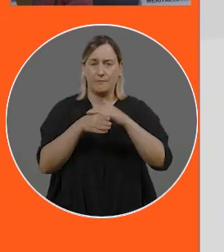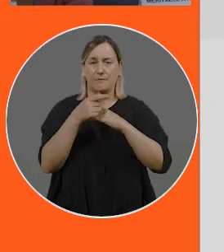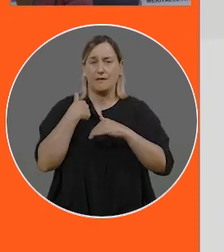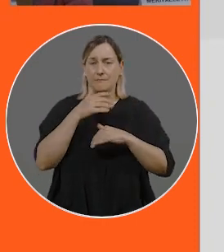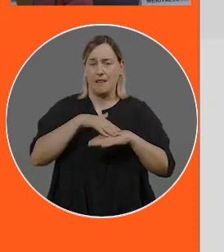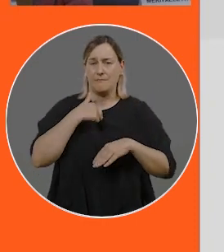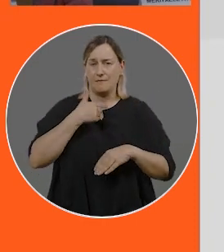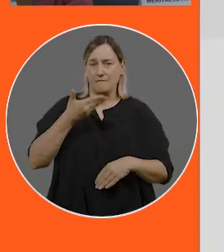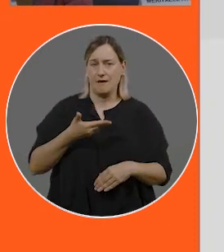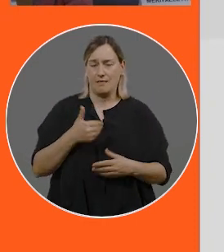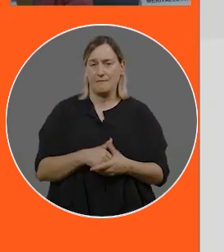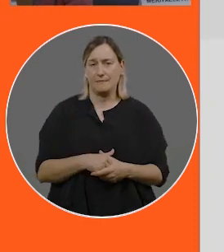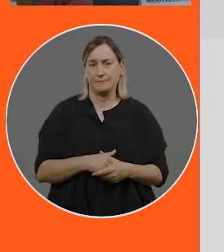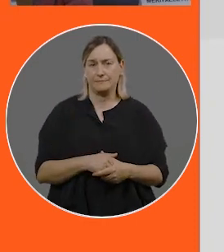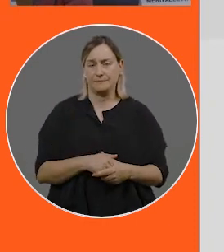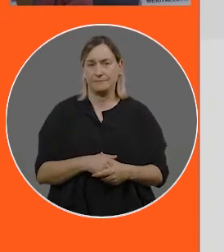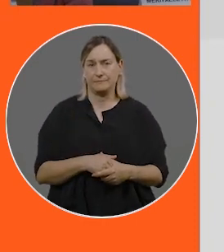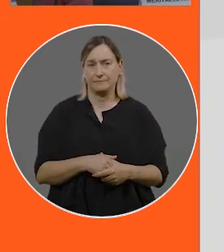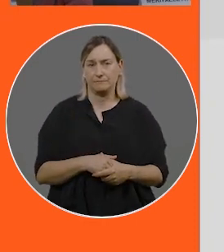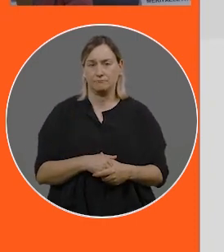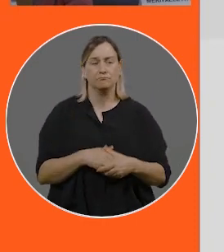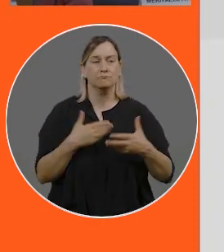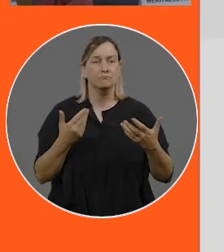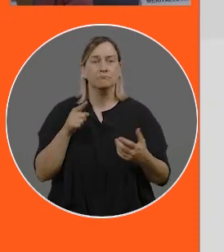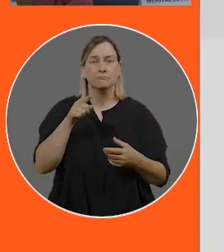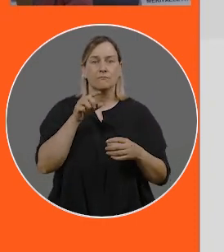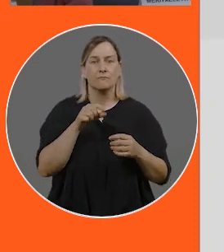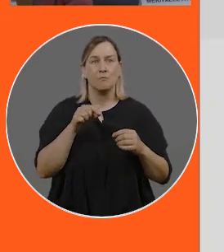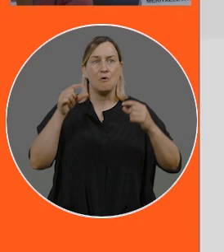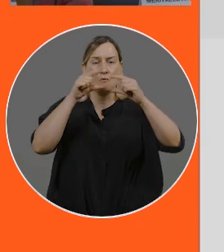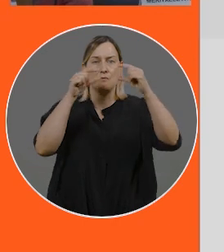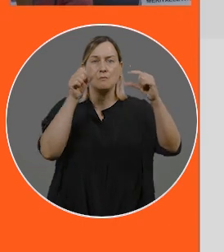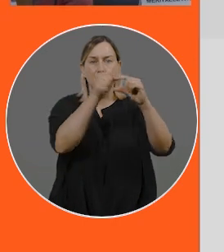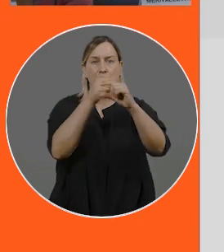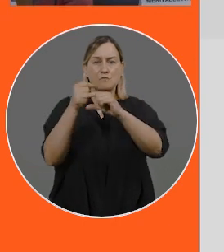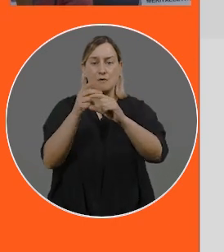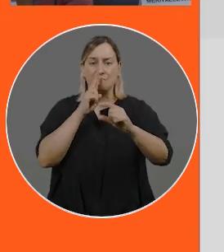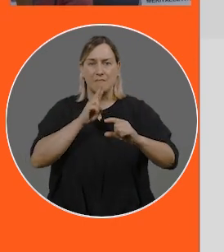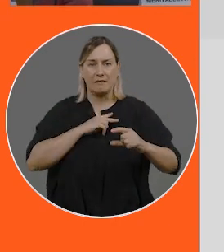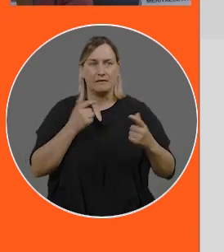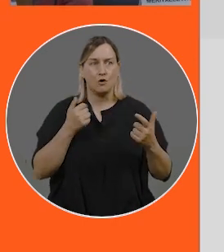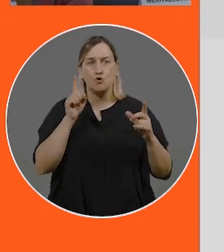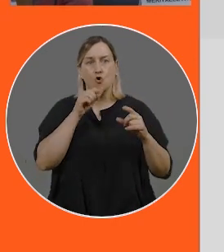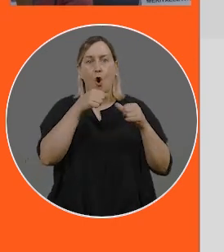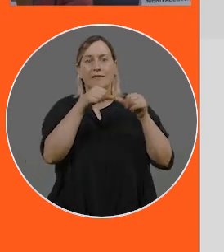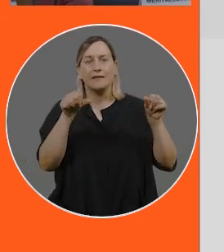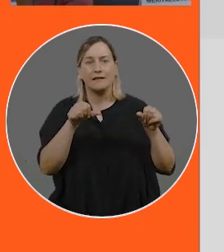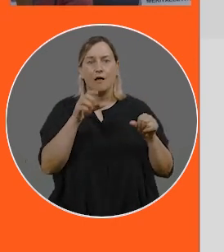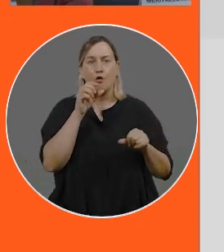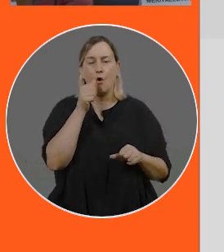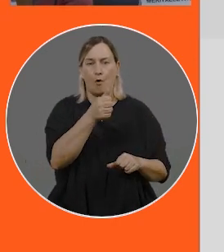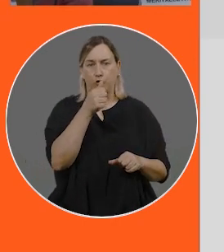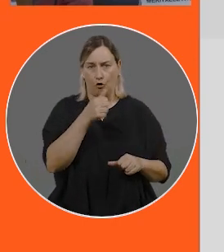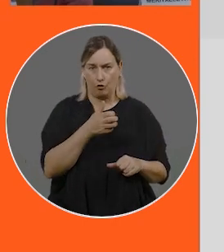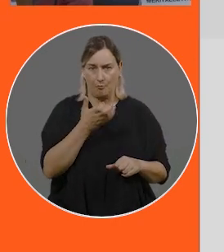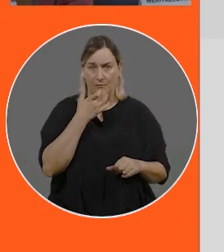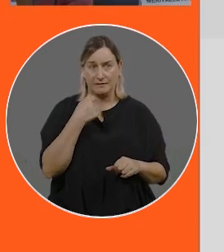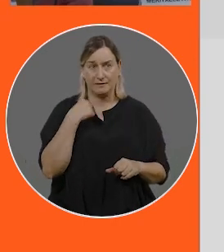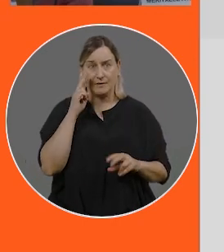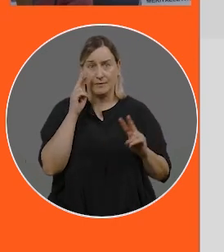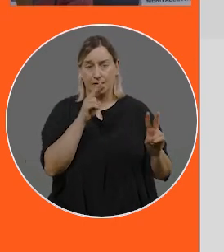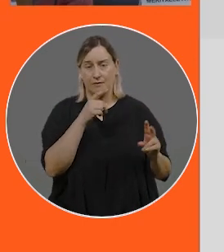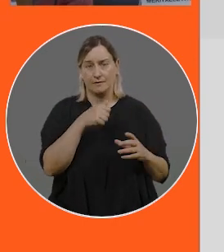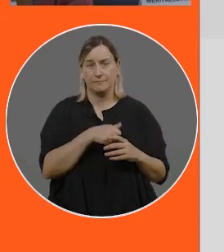com a idea. Llavors aquí tenim un formulari que clar, a mi m'està dient no etiquetado botón. Si ara veieu aquí, per exemple, aquesta llista de